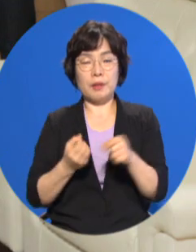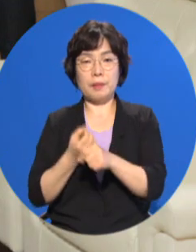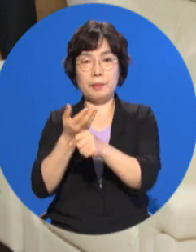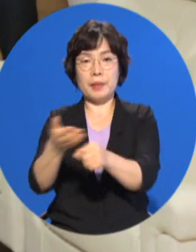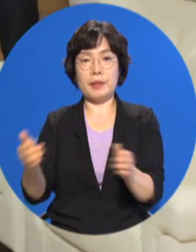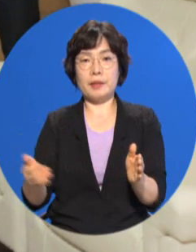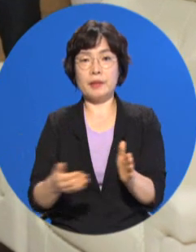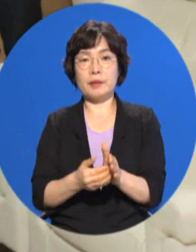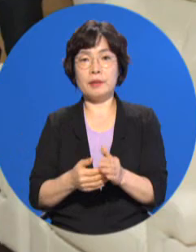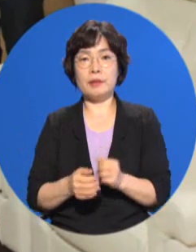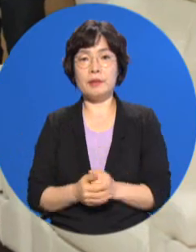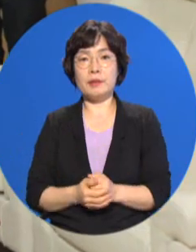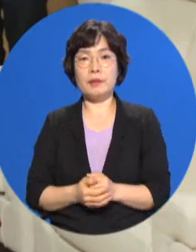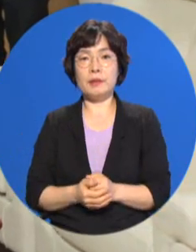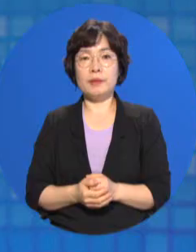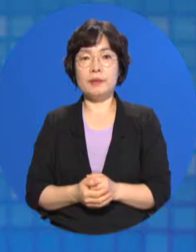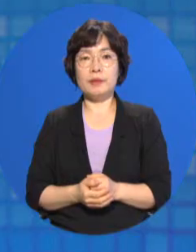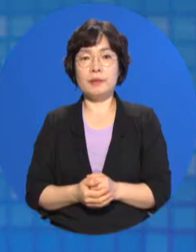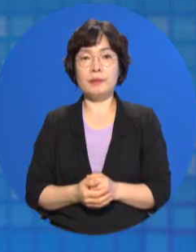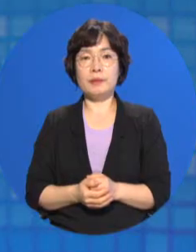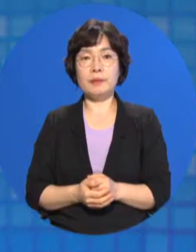것으로 알려졌습니다.